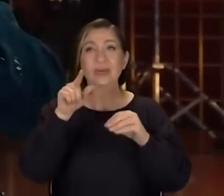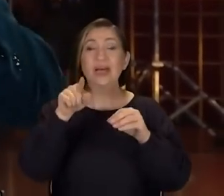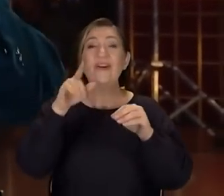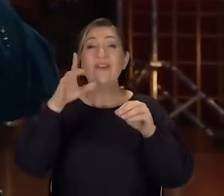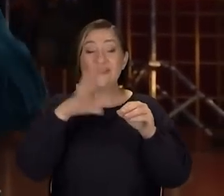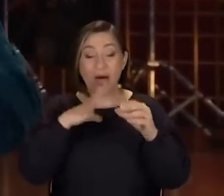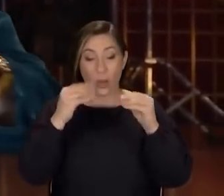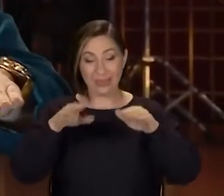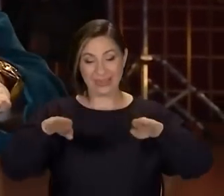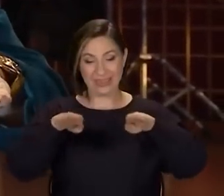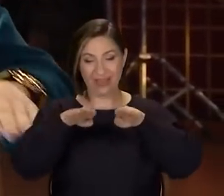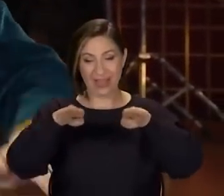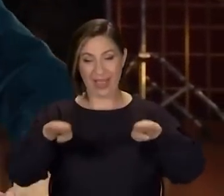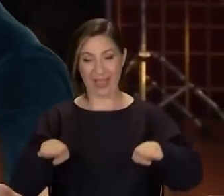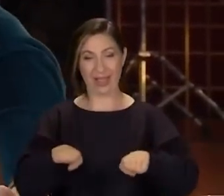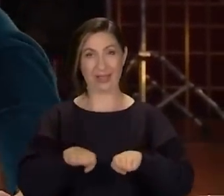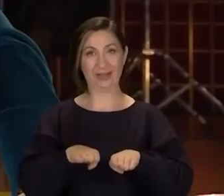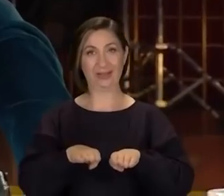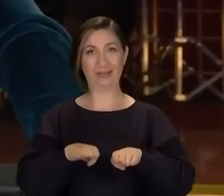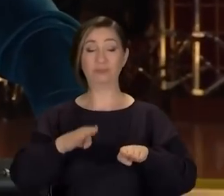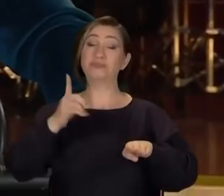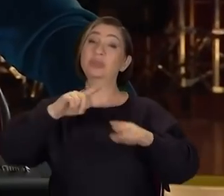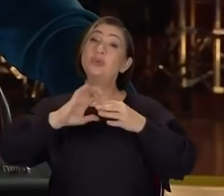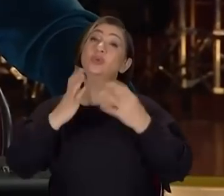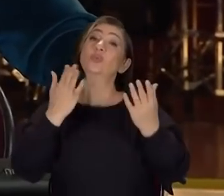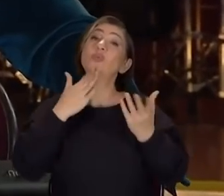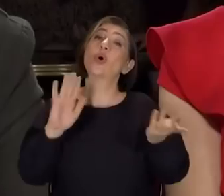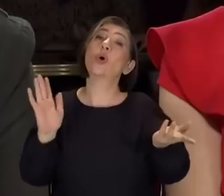var olan seviyenin en altıdır çare